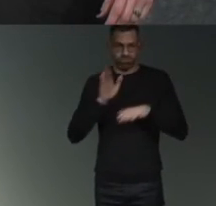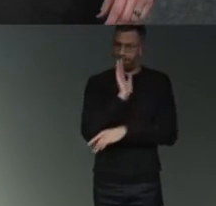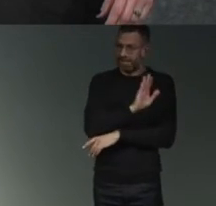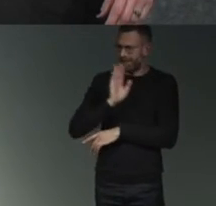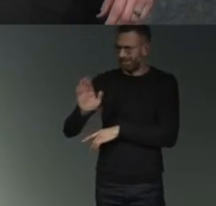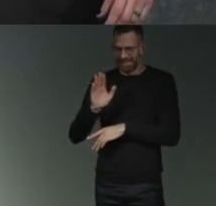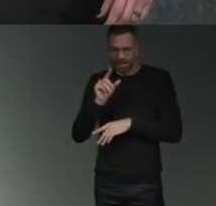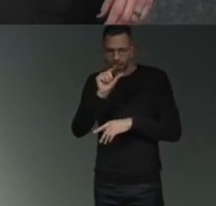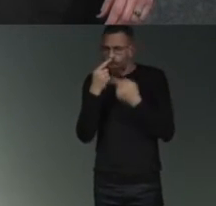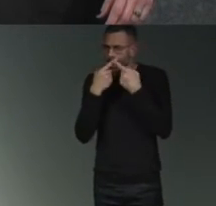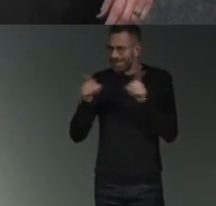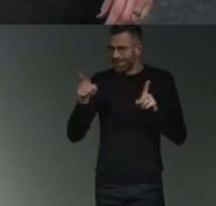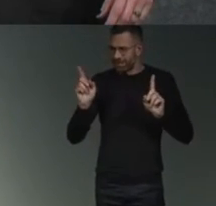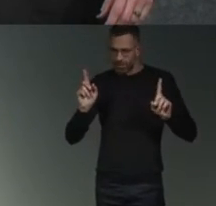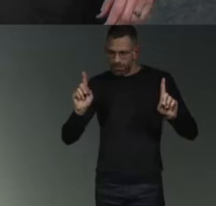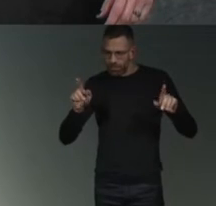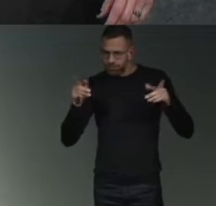légèrement différentes,